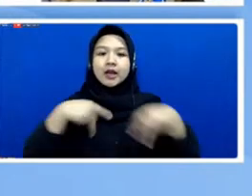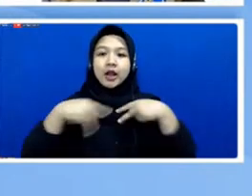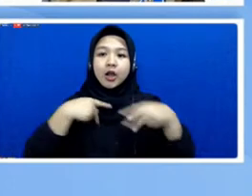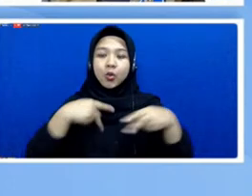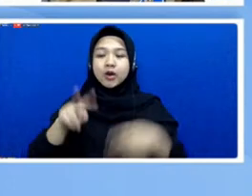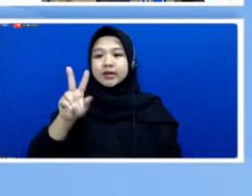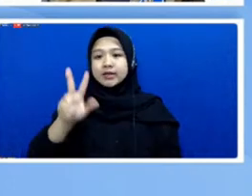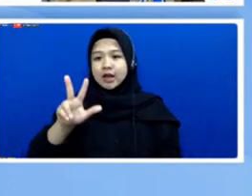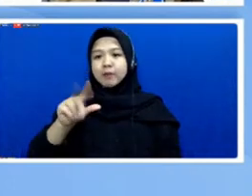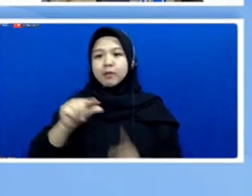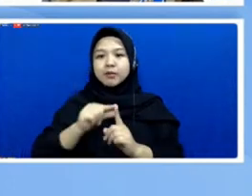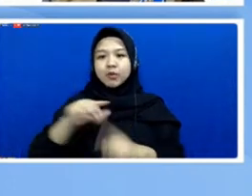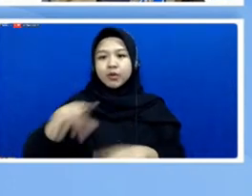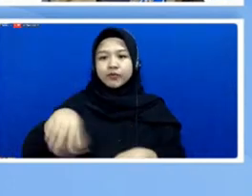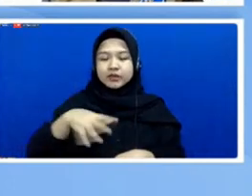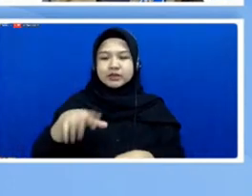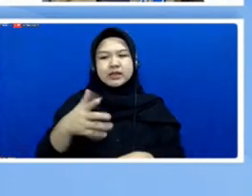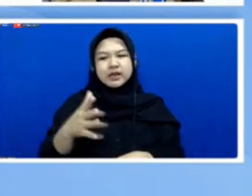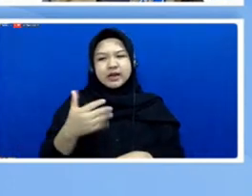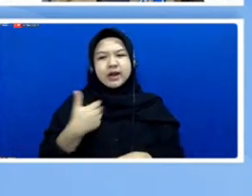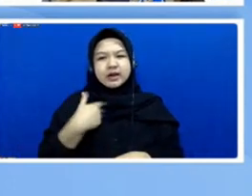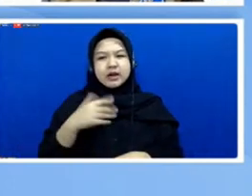8 provinsi sebanyak kurang lebih ada